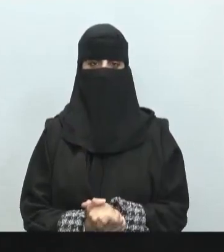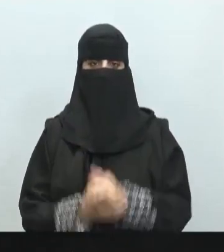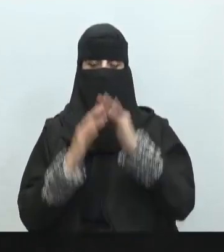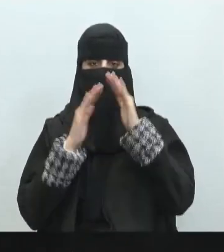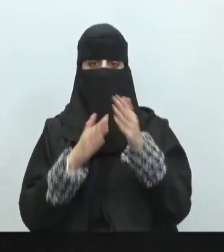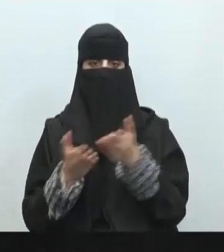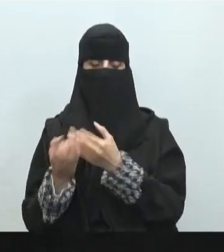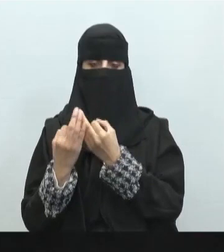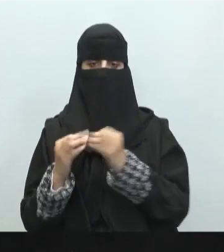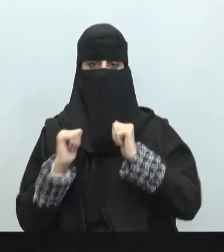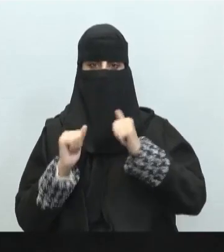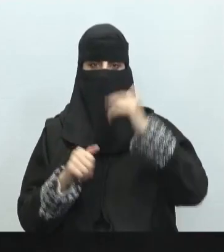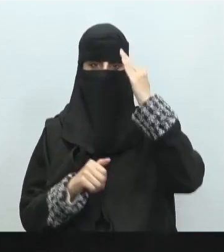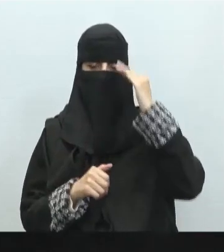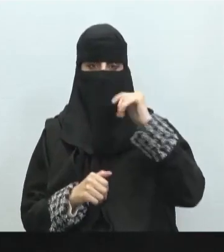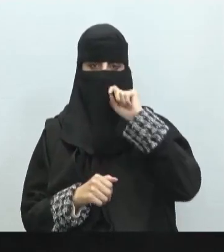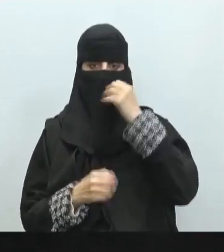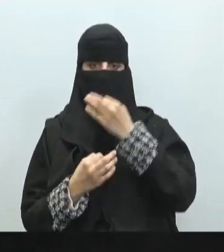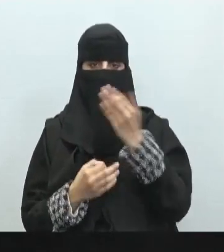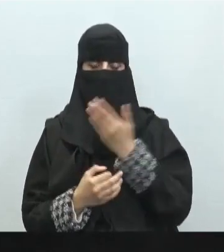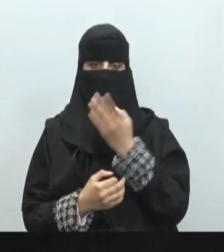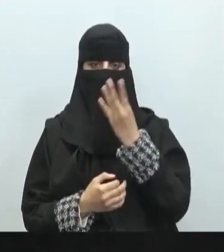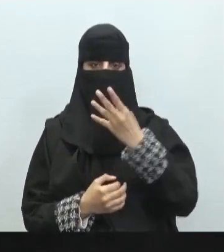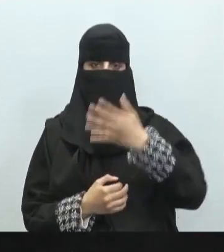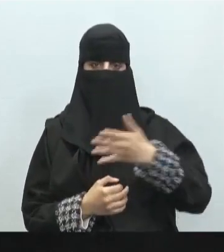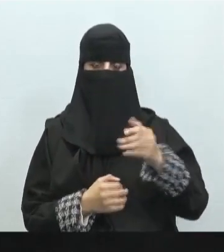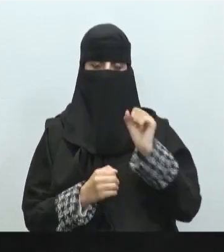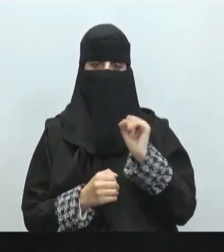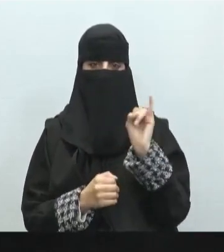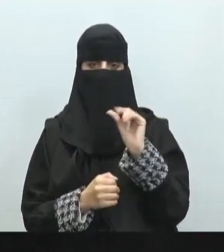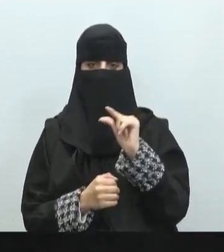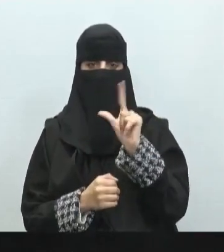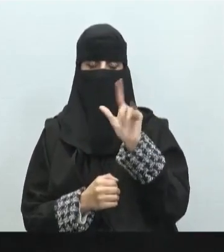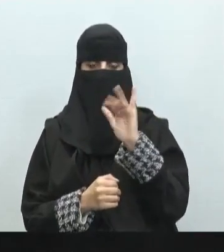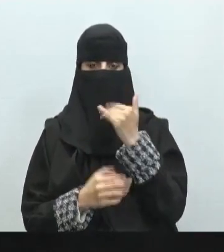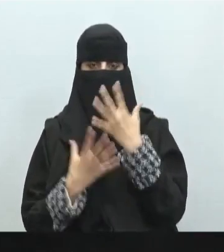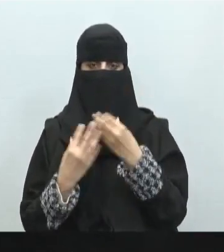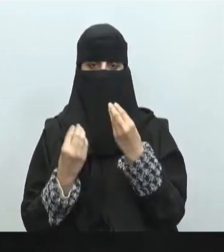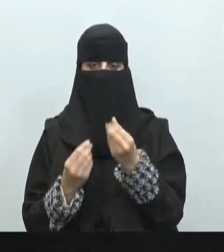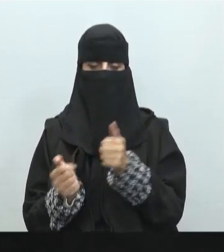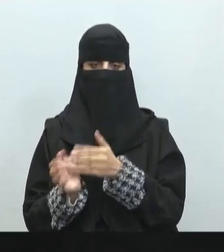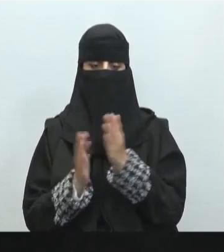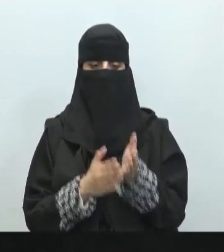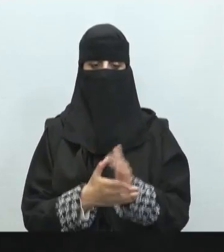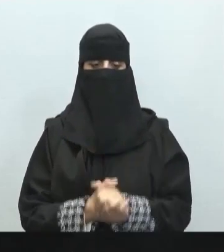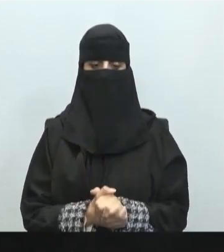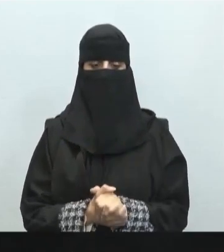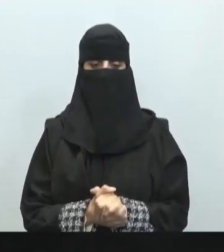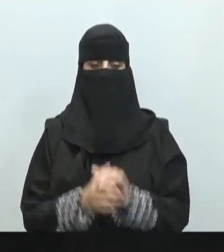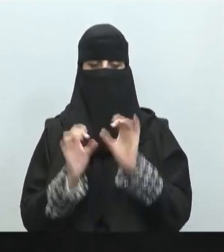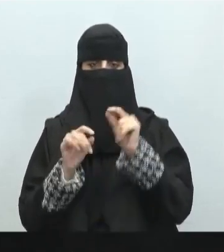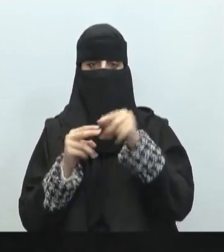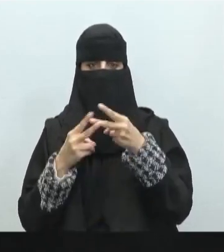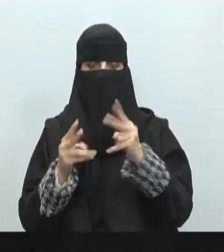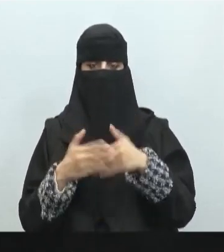اهلا بكم طلاب وطالبات الصف الرابع الابتدائي اهلا بكم في مادتنا لغتي الجميله بارك الله فيكم